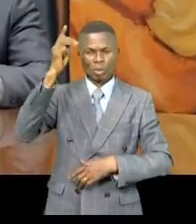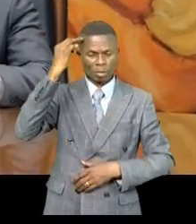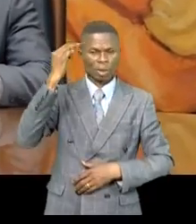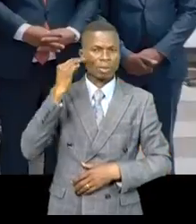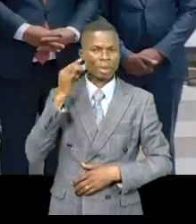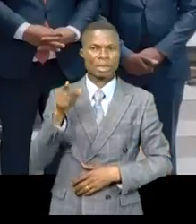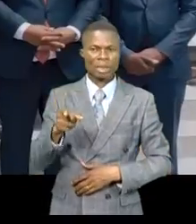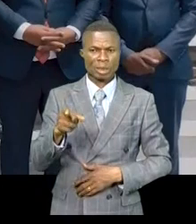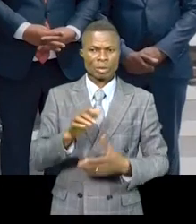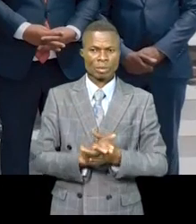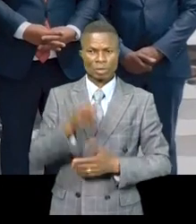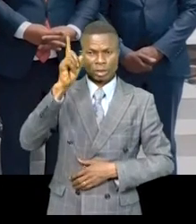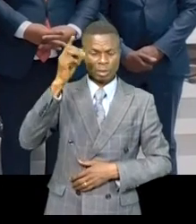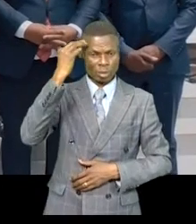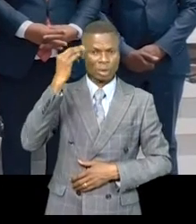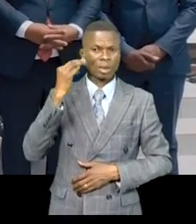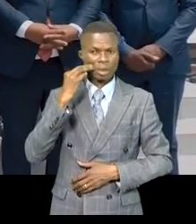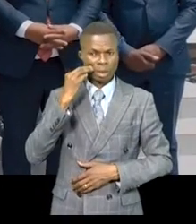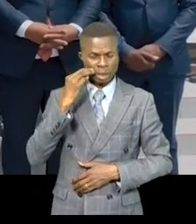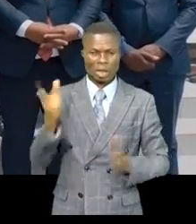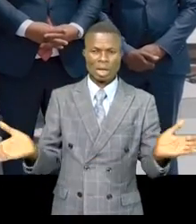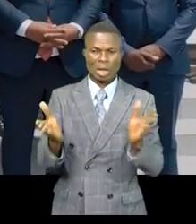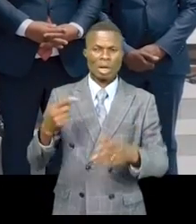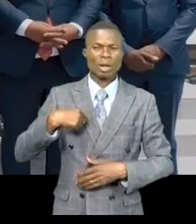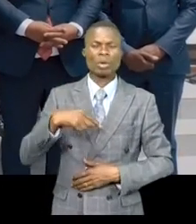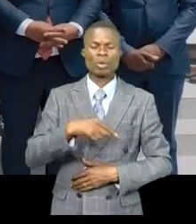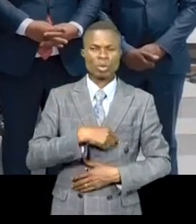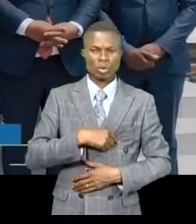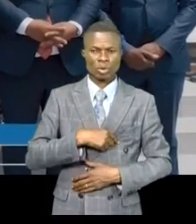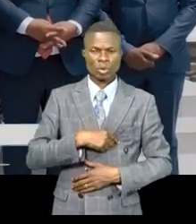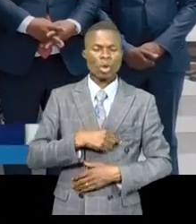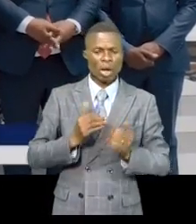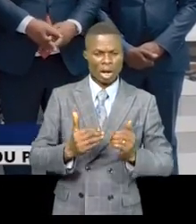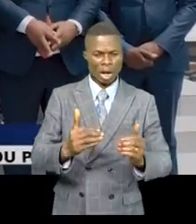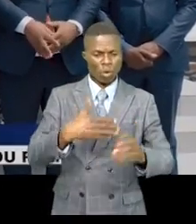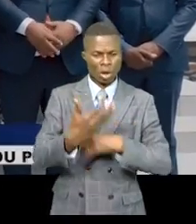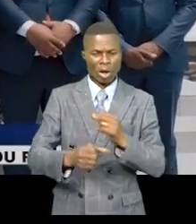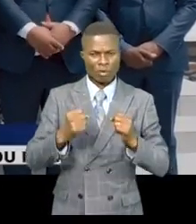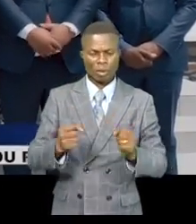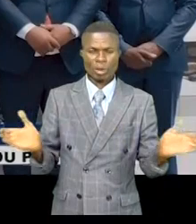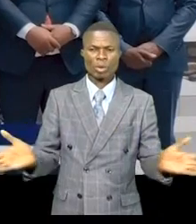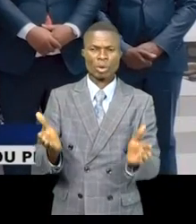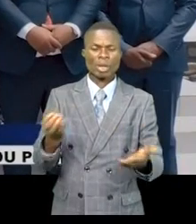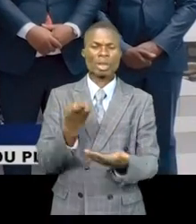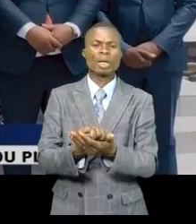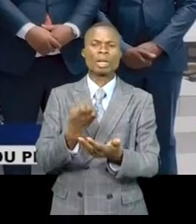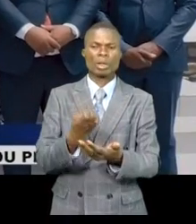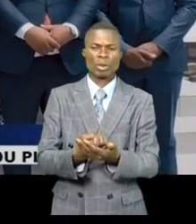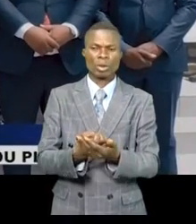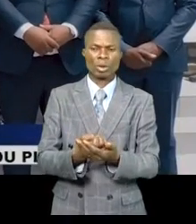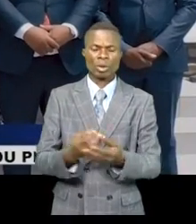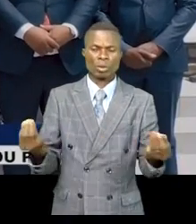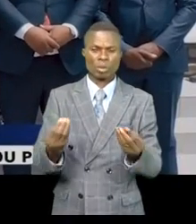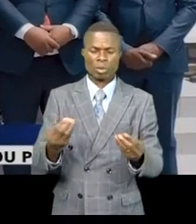national. Le Premier ministre nous a exhortés à poursuivre les efforts pour l'encadrement économique de manière